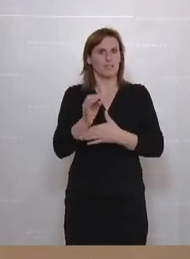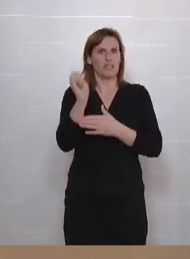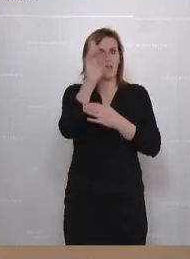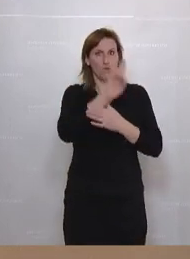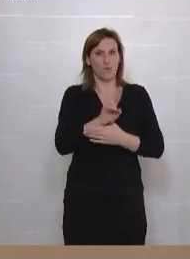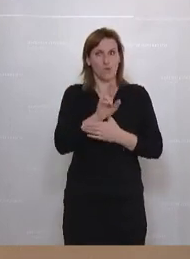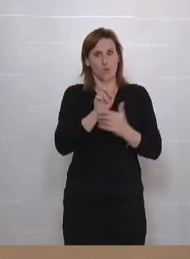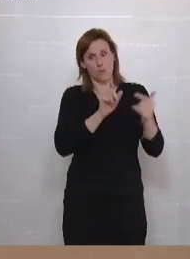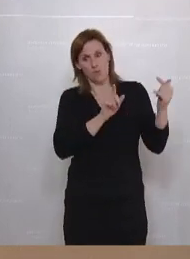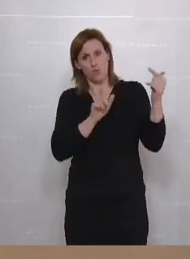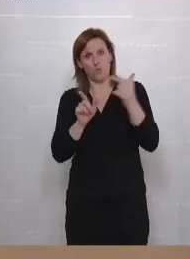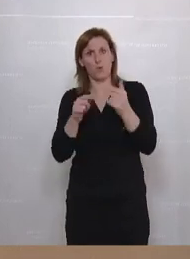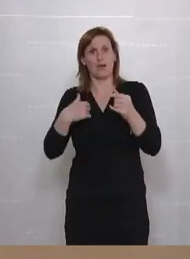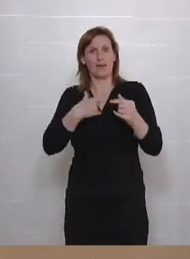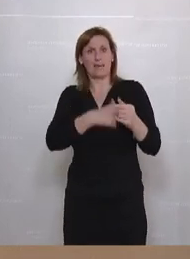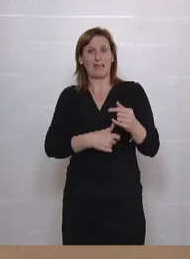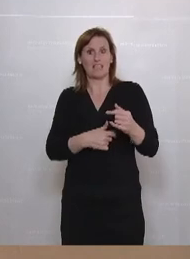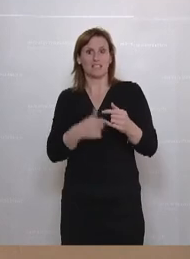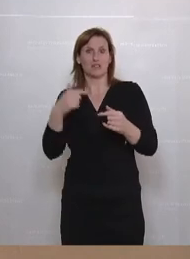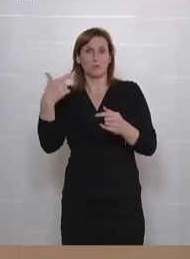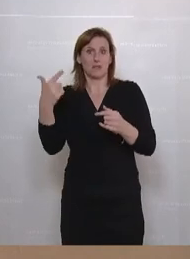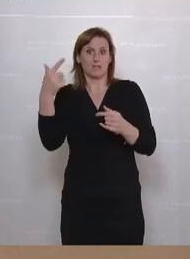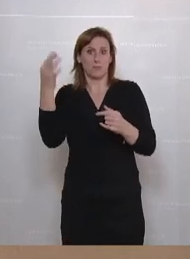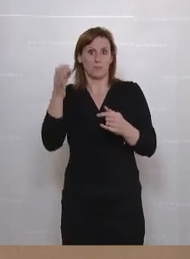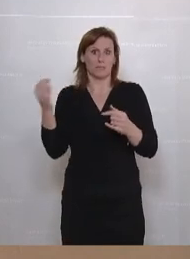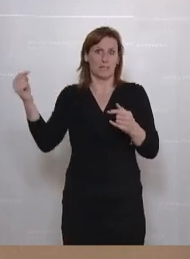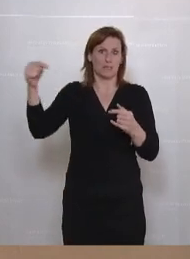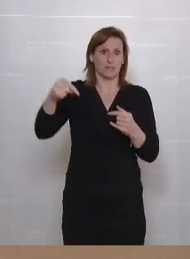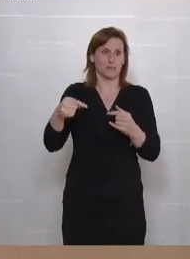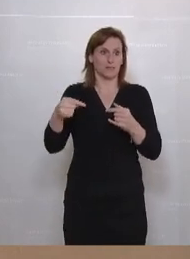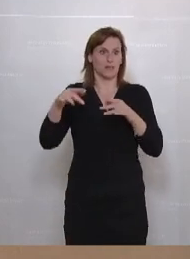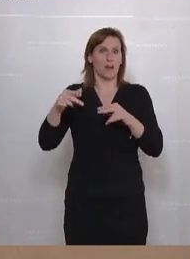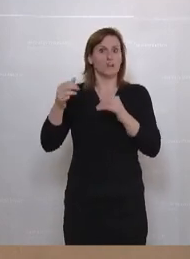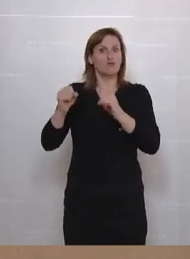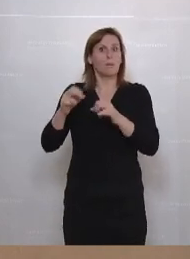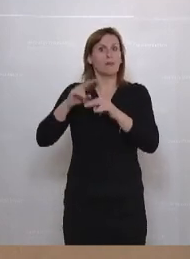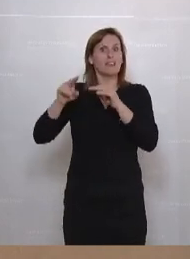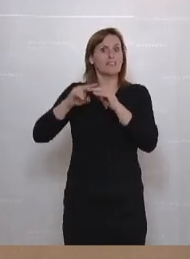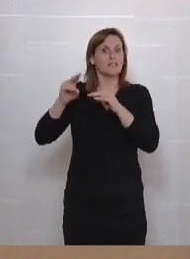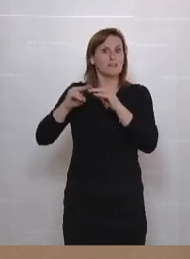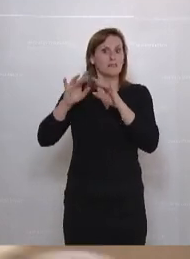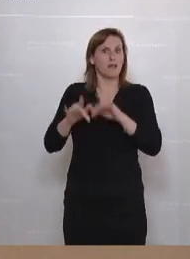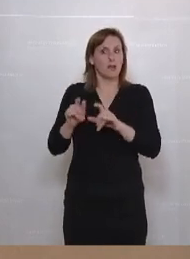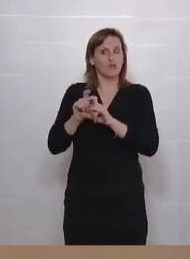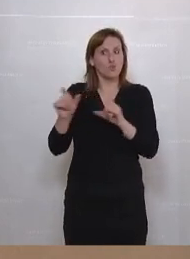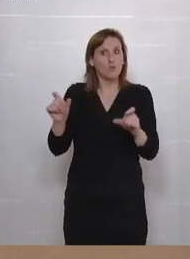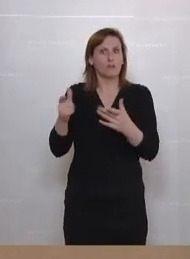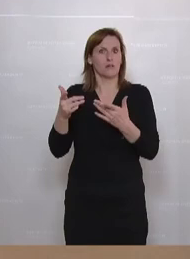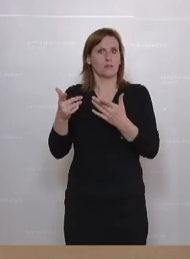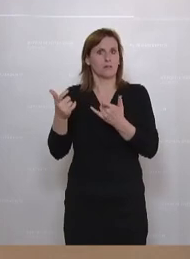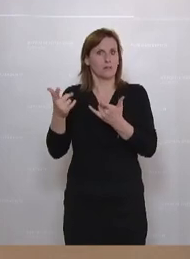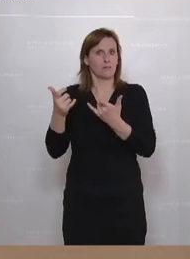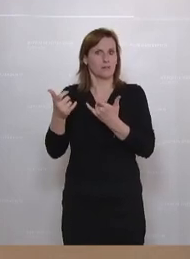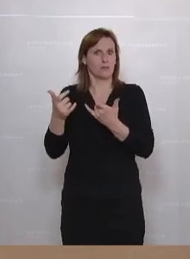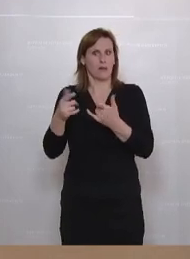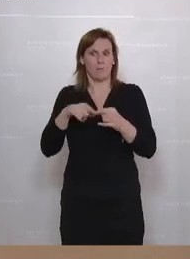Union. Von den Chinesen kommen 20%. Bei ihnen sind es oft Kredite, die teilweise die Staaten massiv in eine Schuldenfalle fallen lassen. Bei